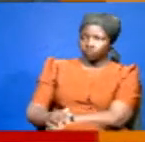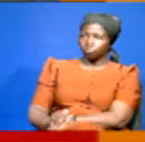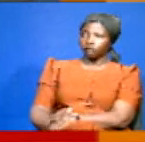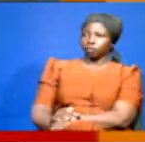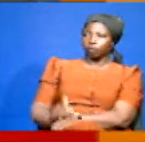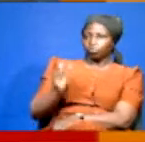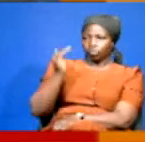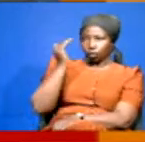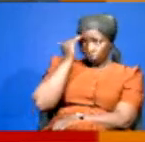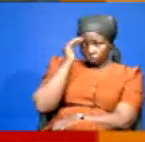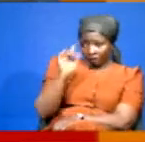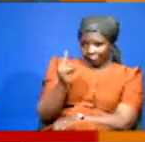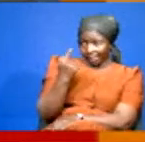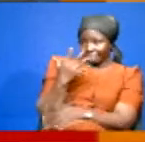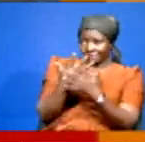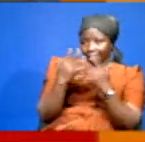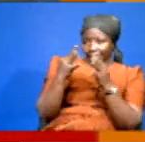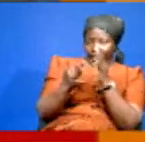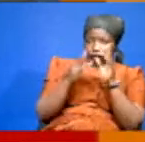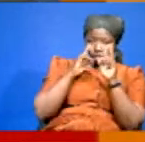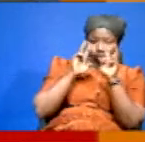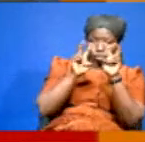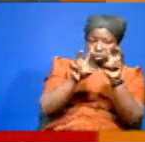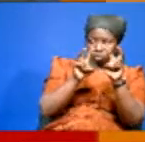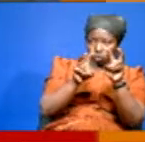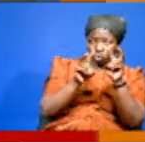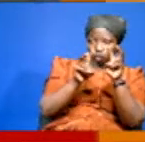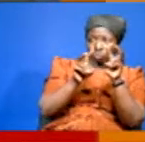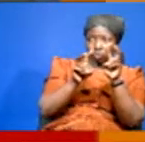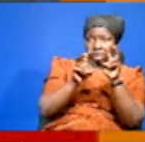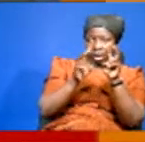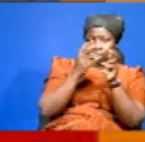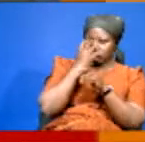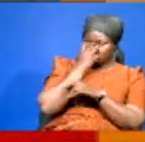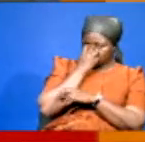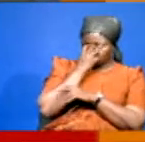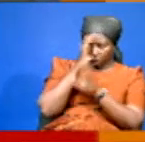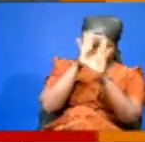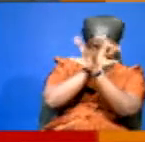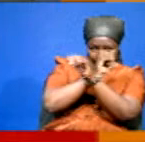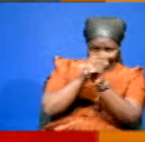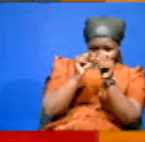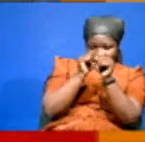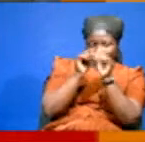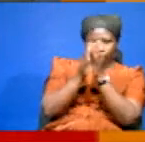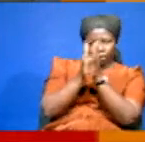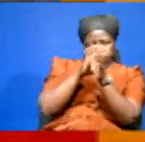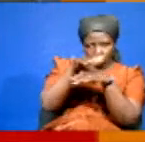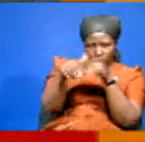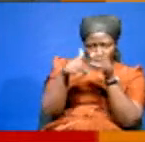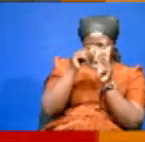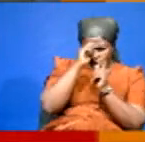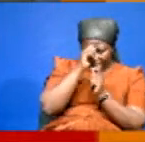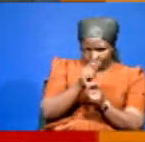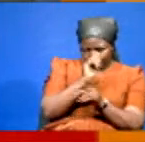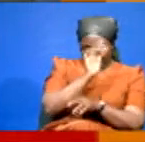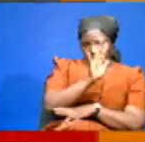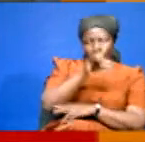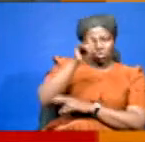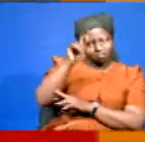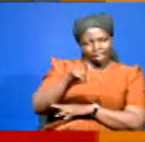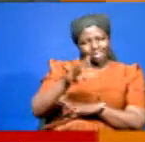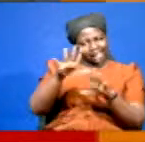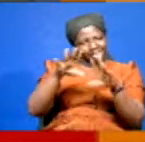Rais Ruto na kwa heshima zake zote kama kiongozi wa nchi ya Kenya, ni lazima tukubali ya kwamba kuna